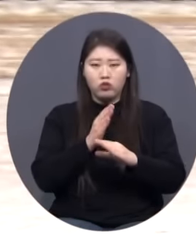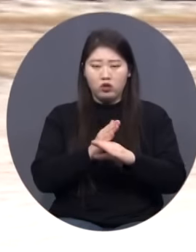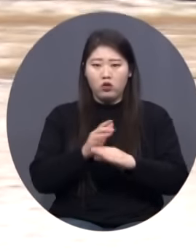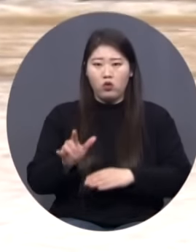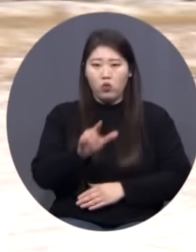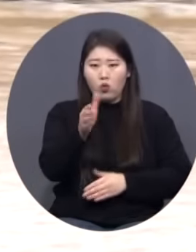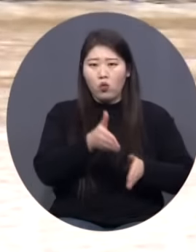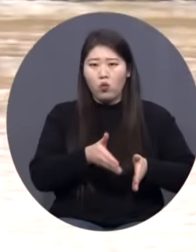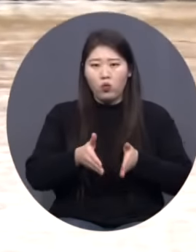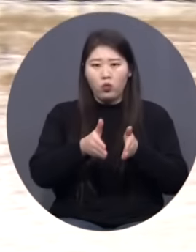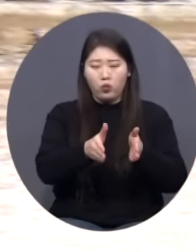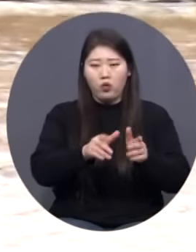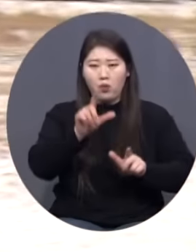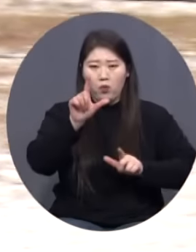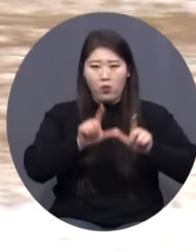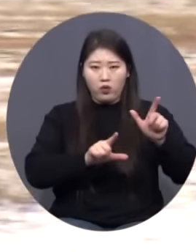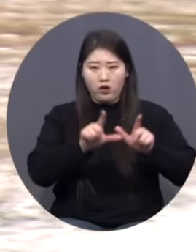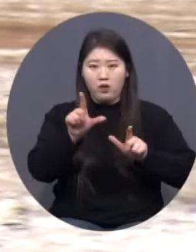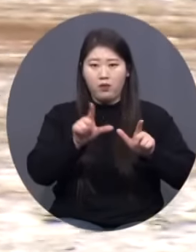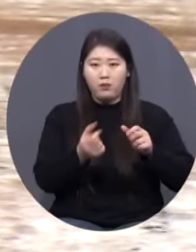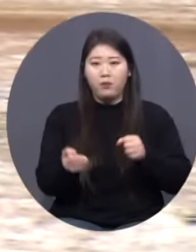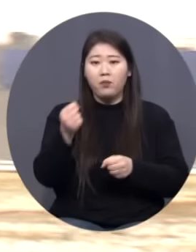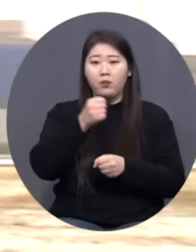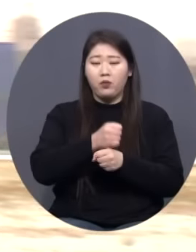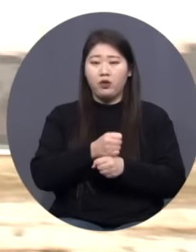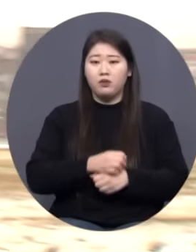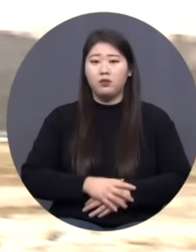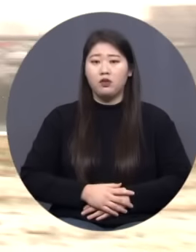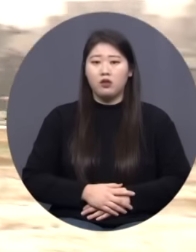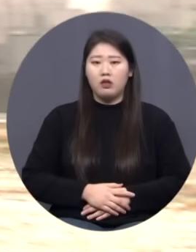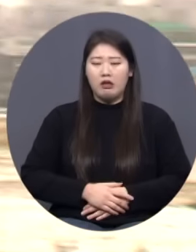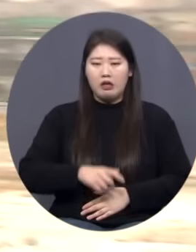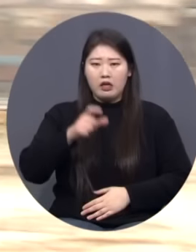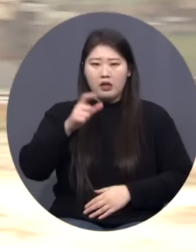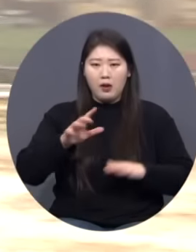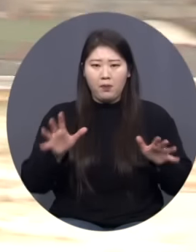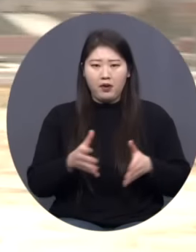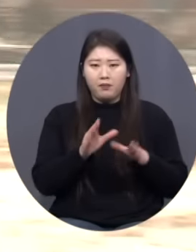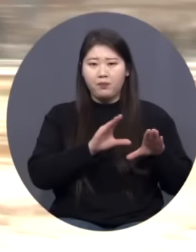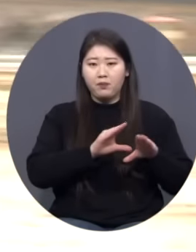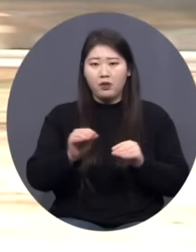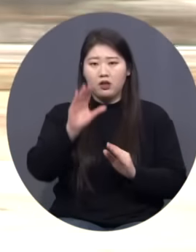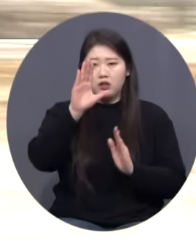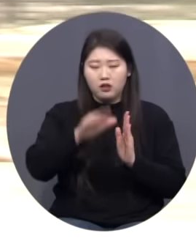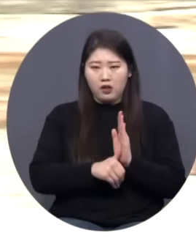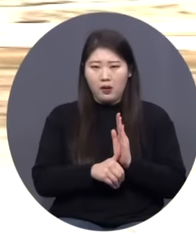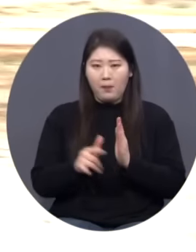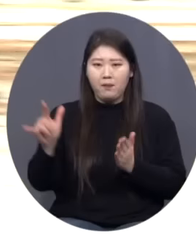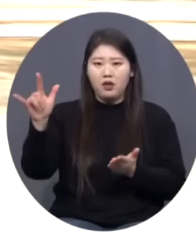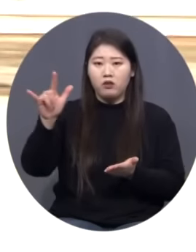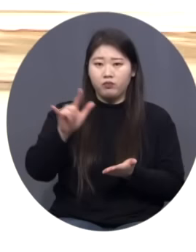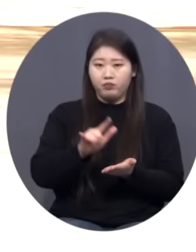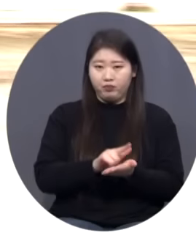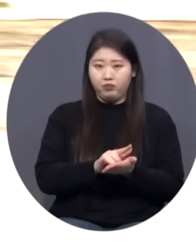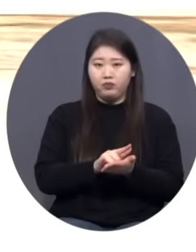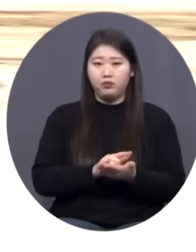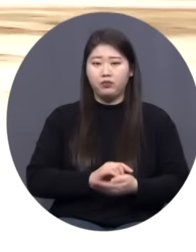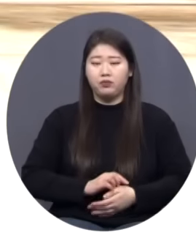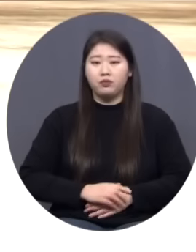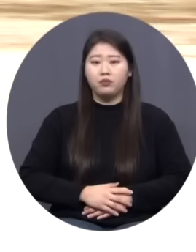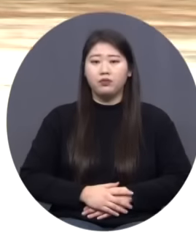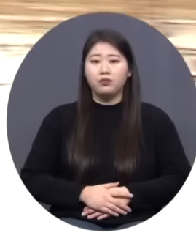활주로는 겨우 모습을 되찾았습니다. 강풍이 잠시 잦아든 틈을 타 비행기 한 대가 활주로에